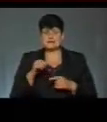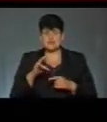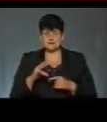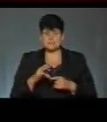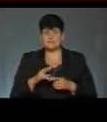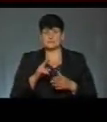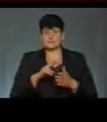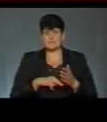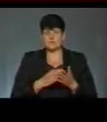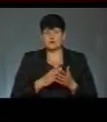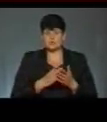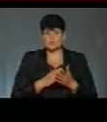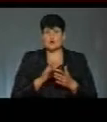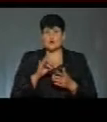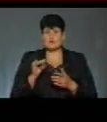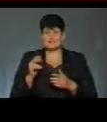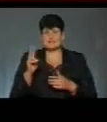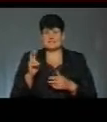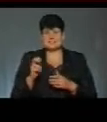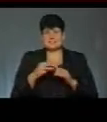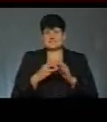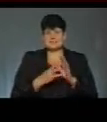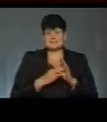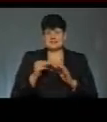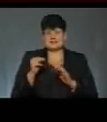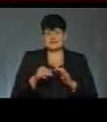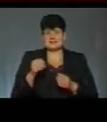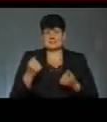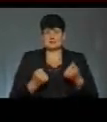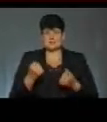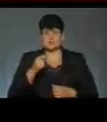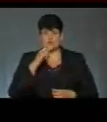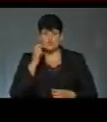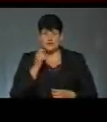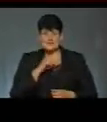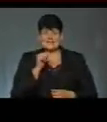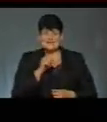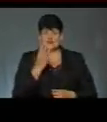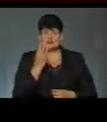за пільговий період розмитнили понад 218 тисяч машин в Україні, з них